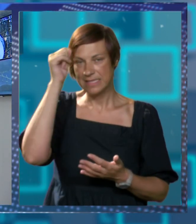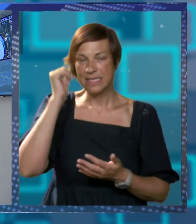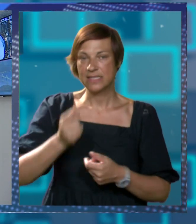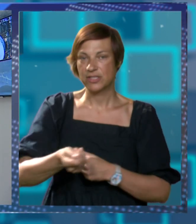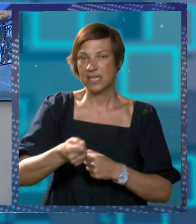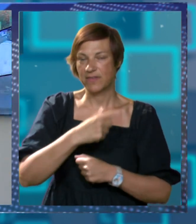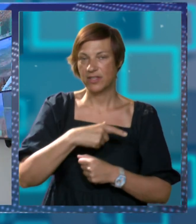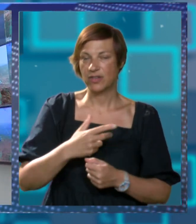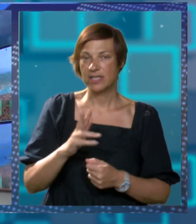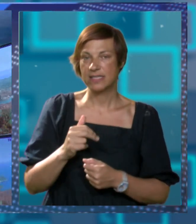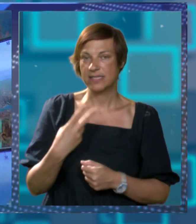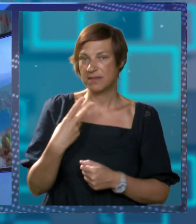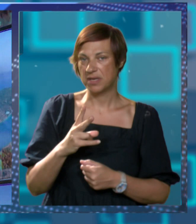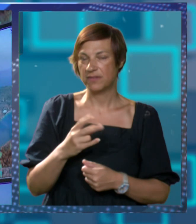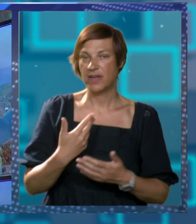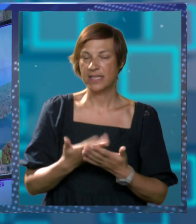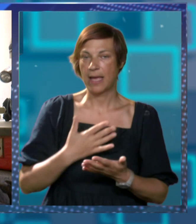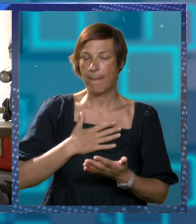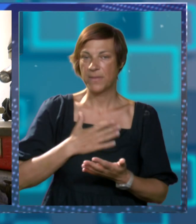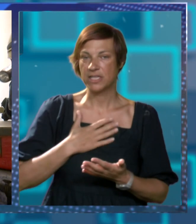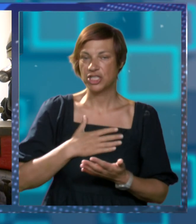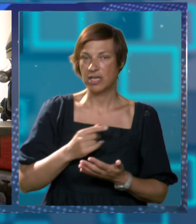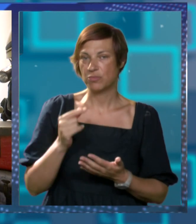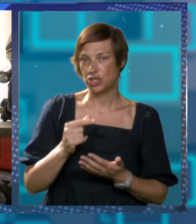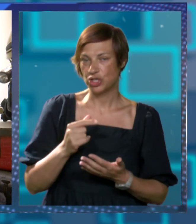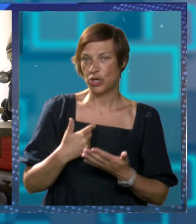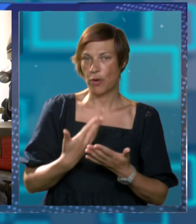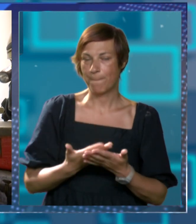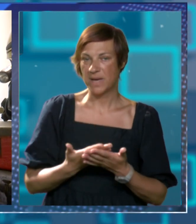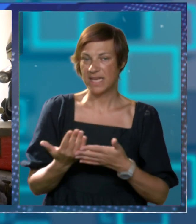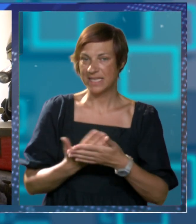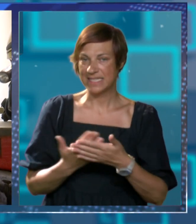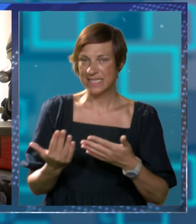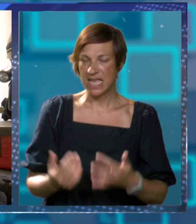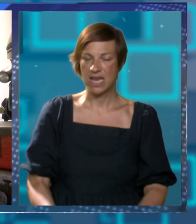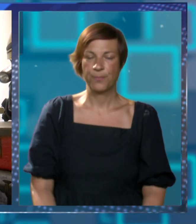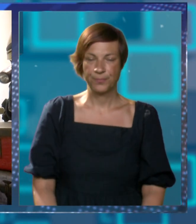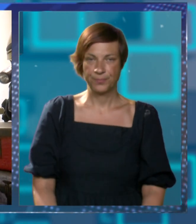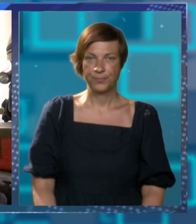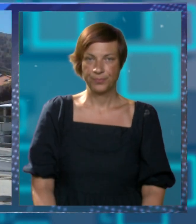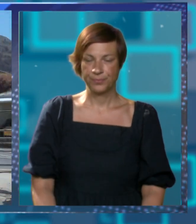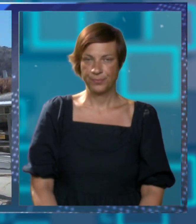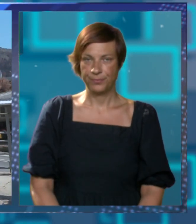Sezonskih vatrogasaca ima otprilike 20, a mi im želimo što manje ovakvih scena.